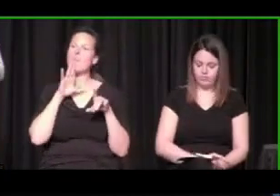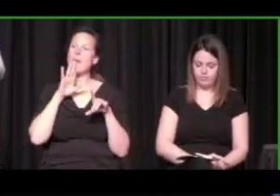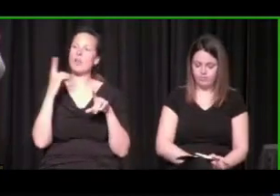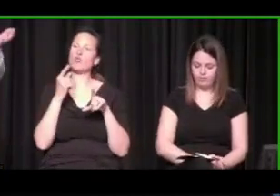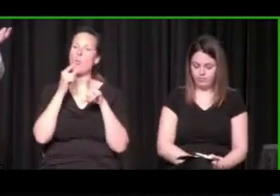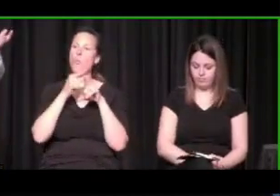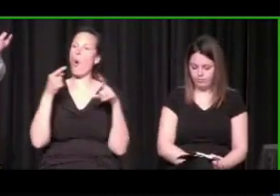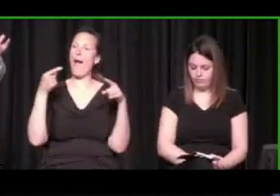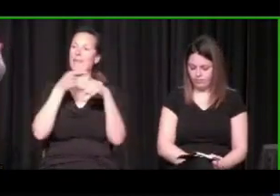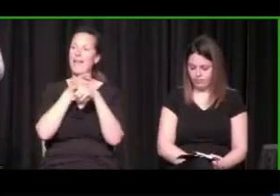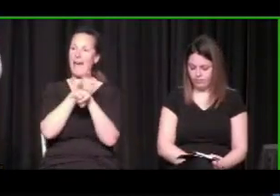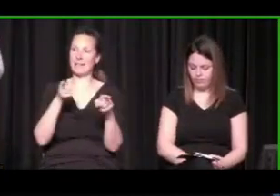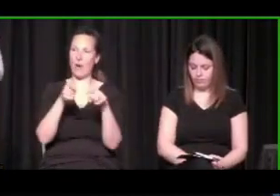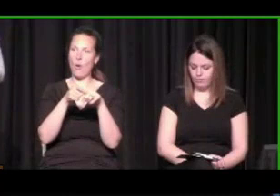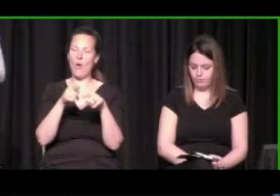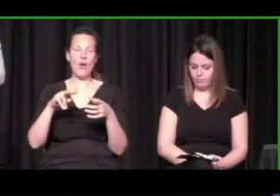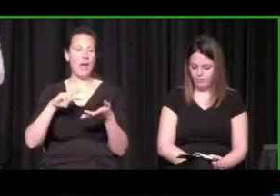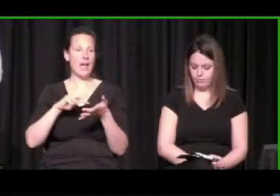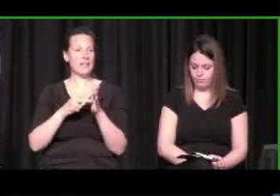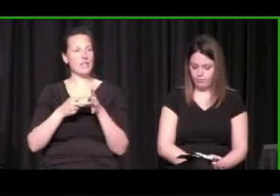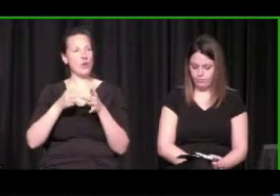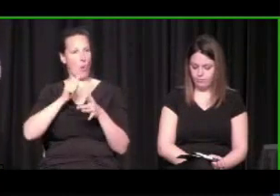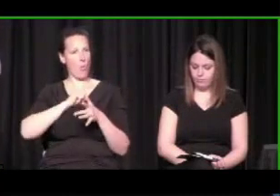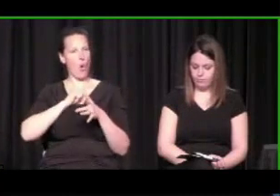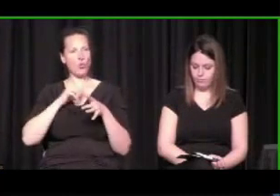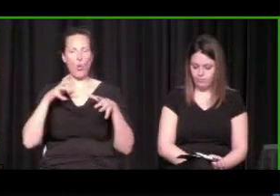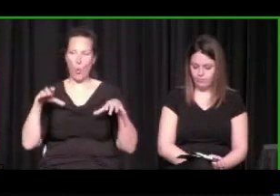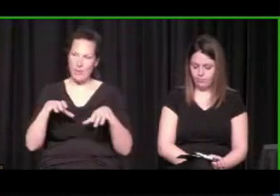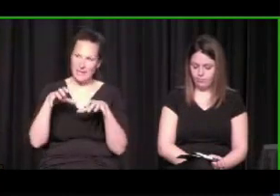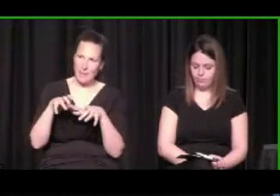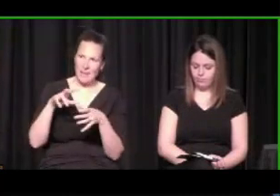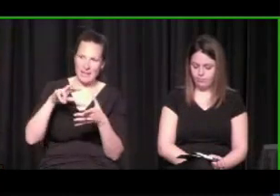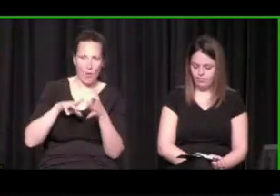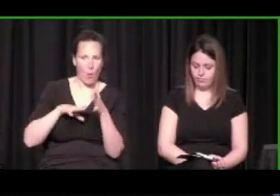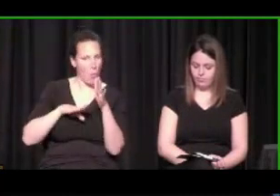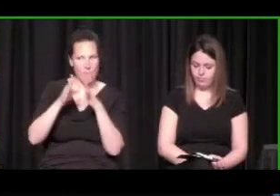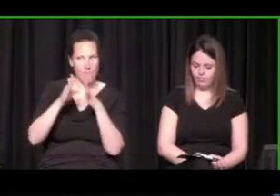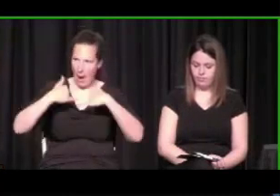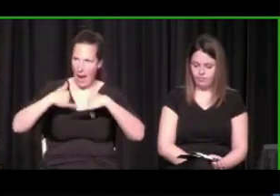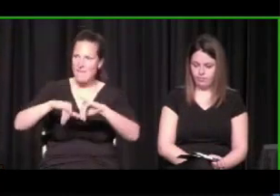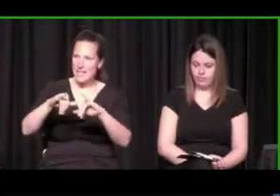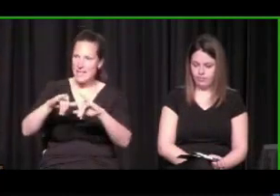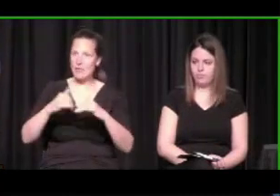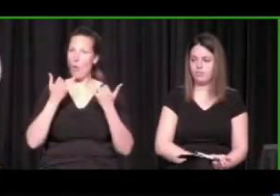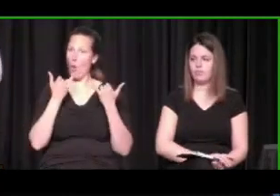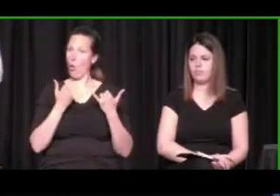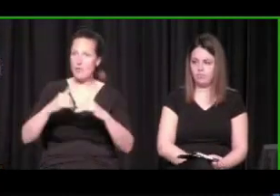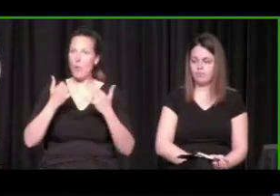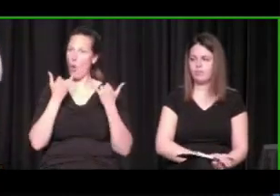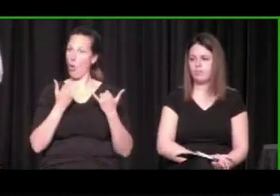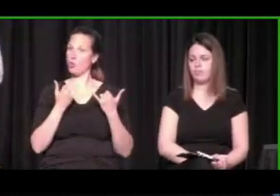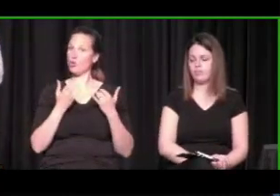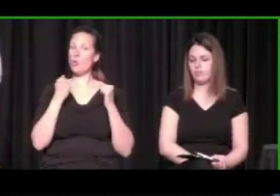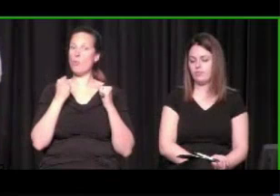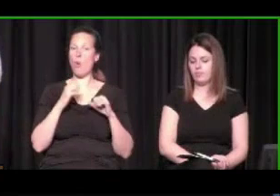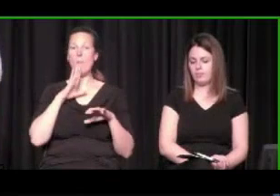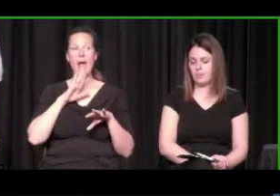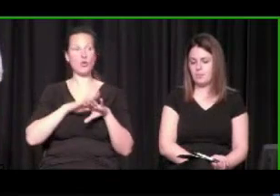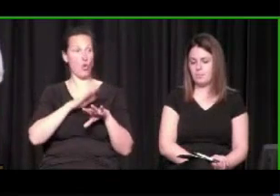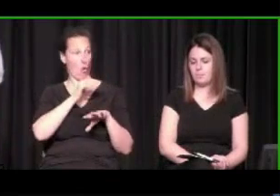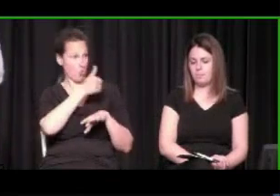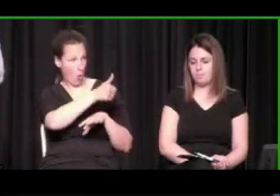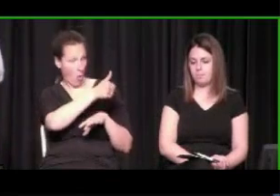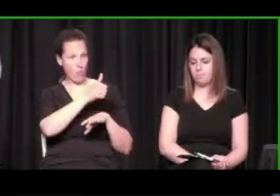d'interaction et c'est pour ça aussi qu'on va dire que l'autodétermination, c'est quelque chose qui se développe tout au cours de la vie. Aujourd'hui, on aurait pu aborder